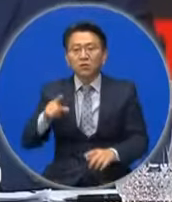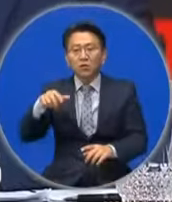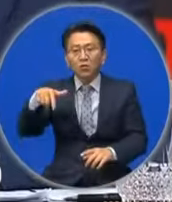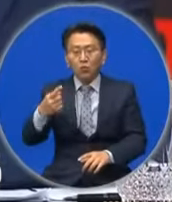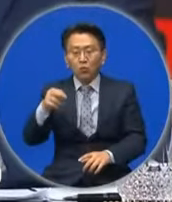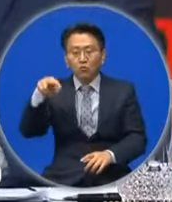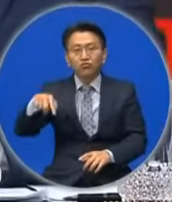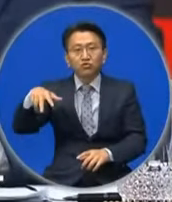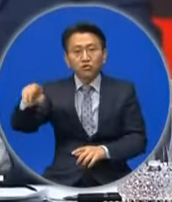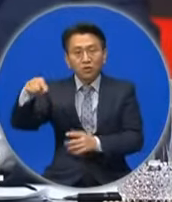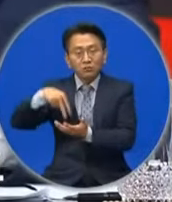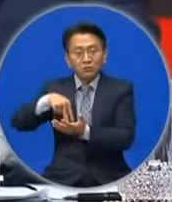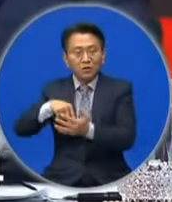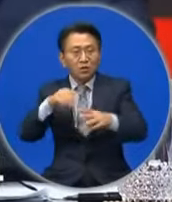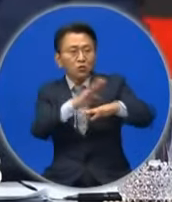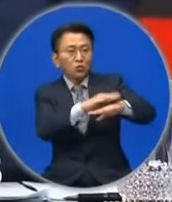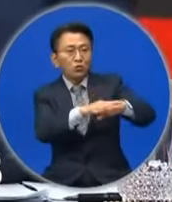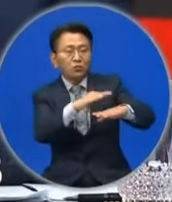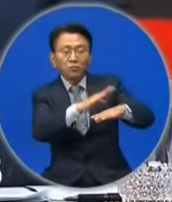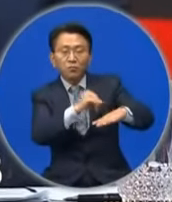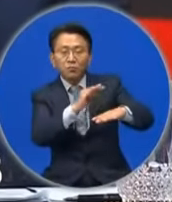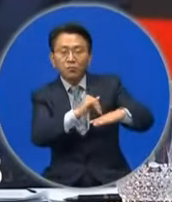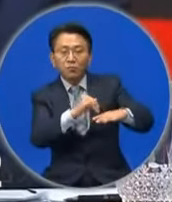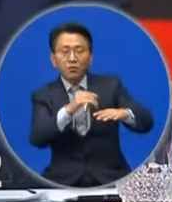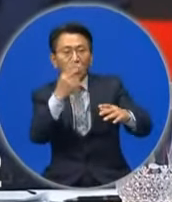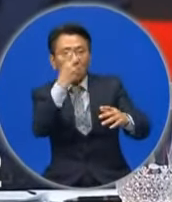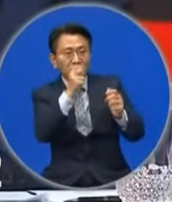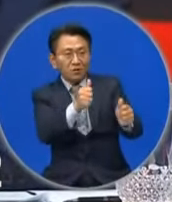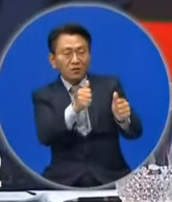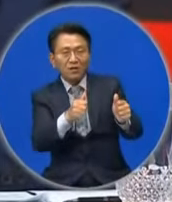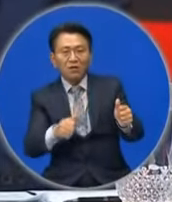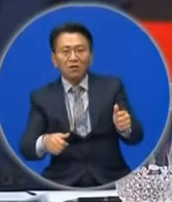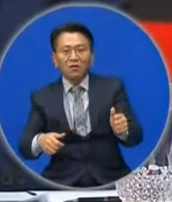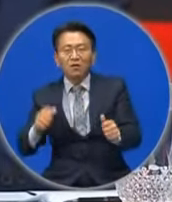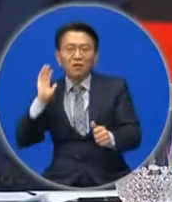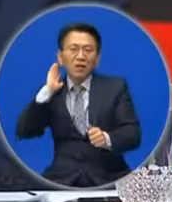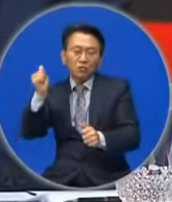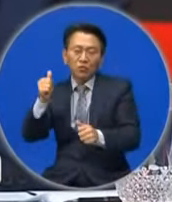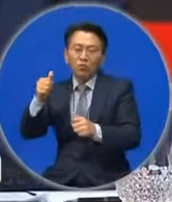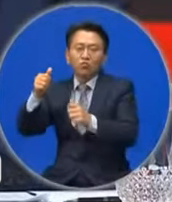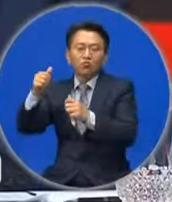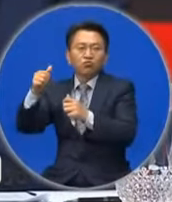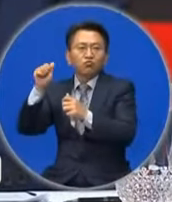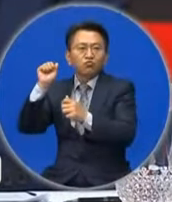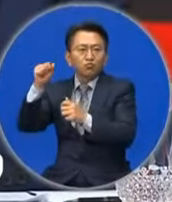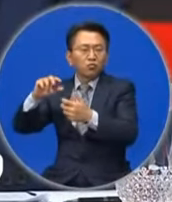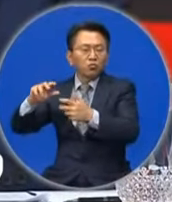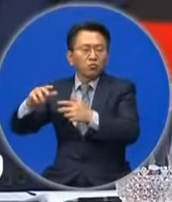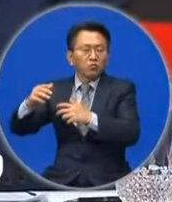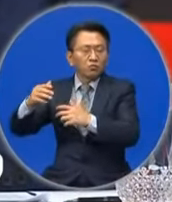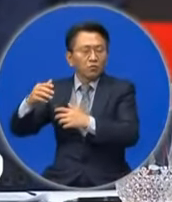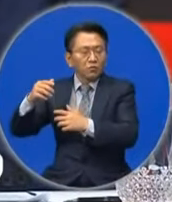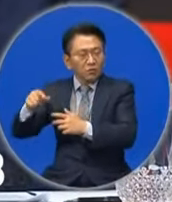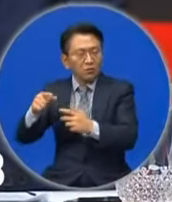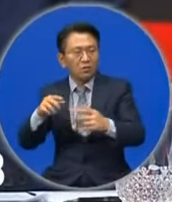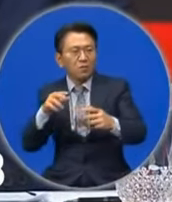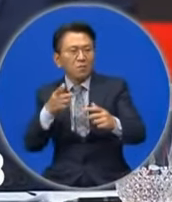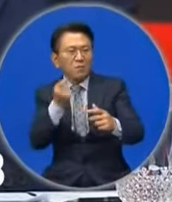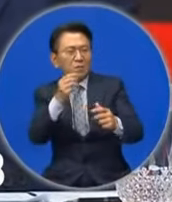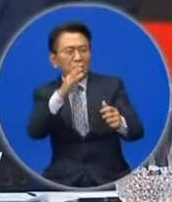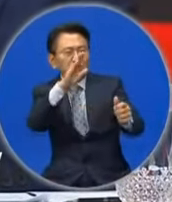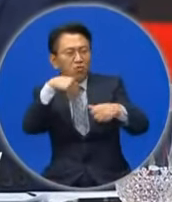변호인에게 대선 후보 경선 일정 등을 고려해서 조속한 출석을 요청합니다. 이렇게 압박을